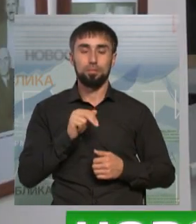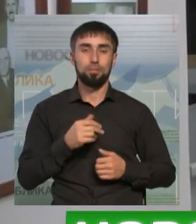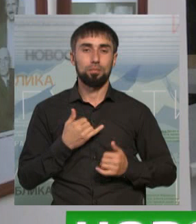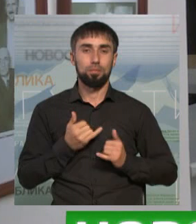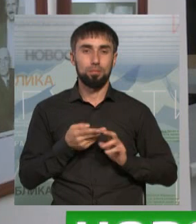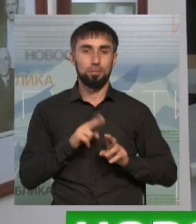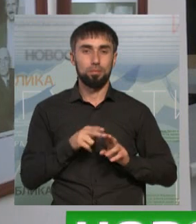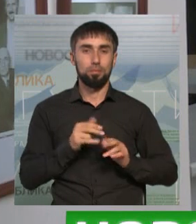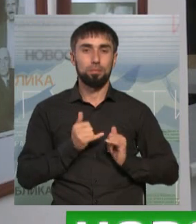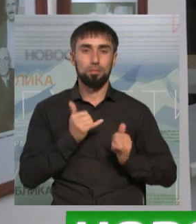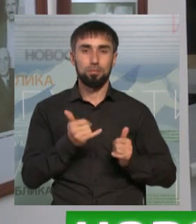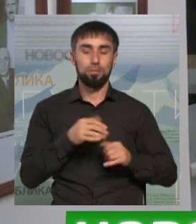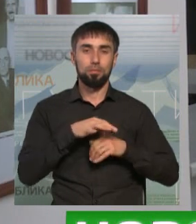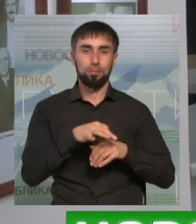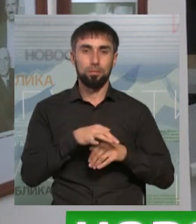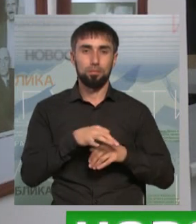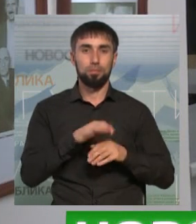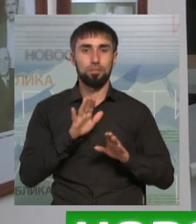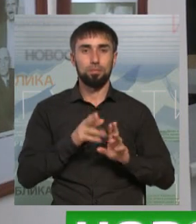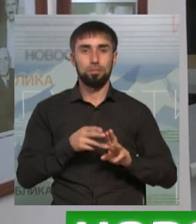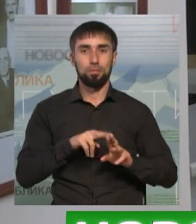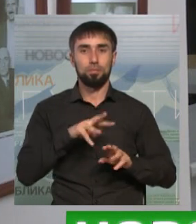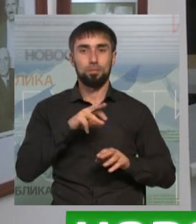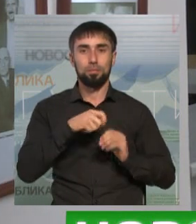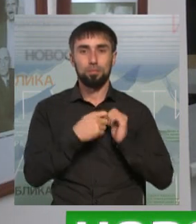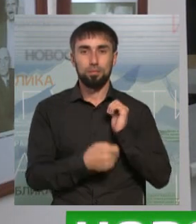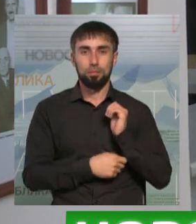посвященная этой дате, на которой представлены материалы